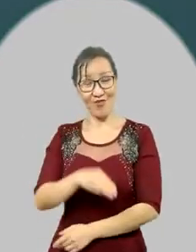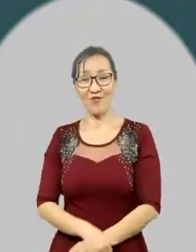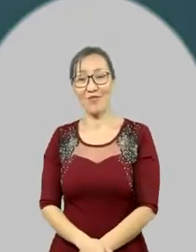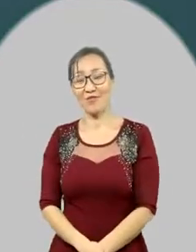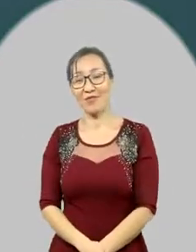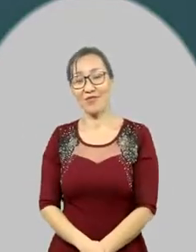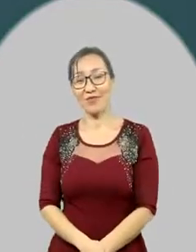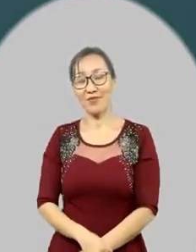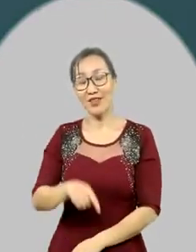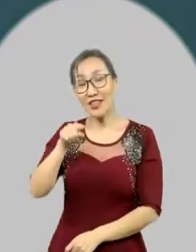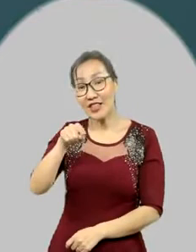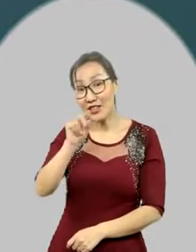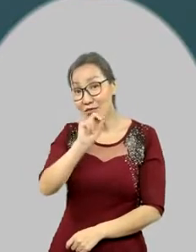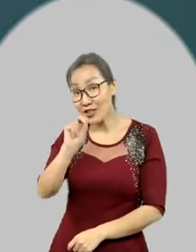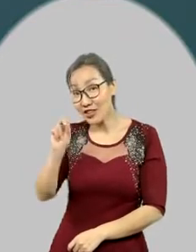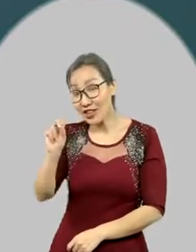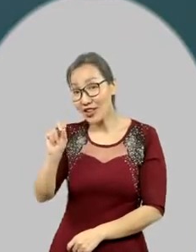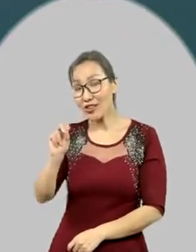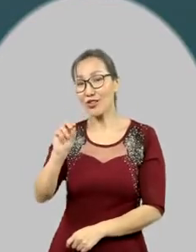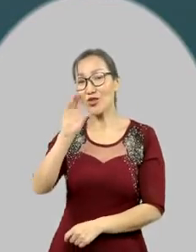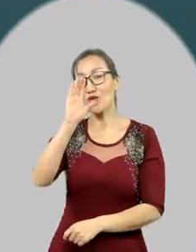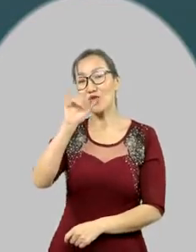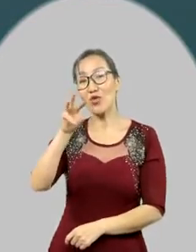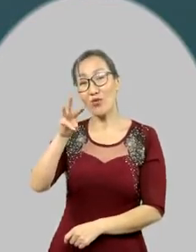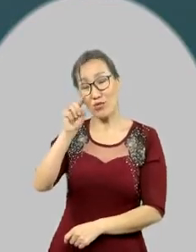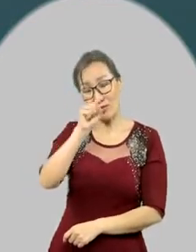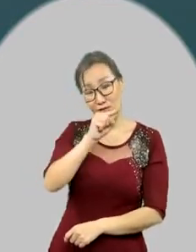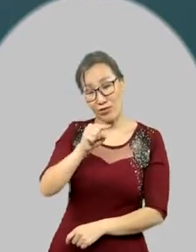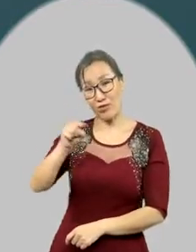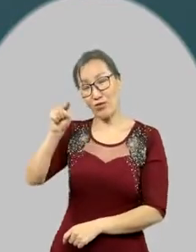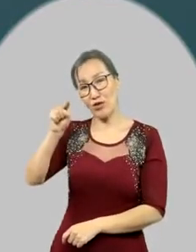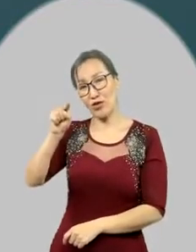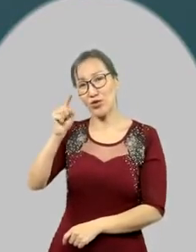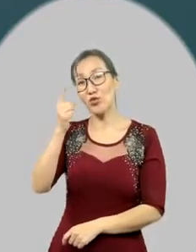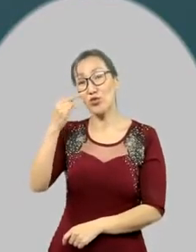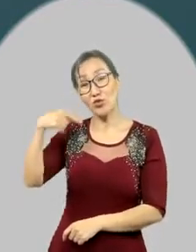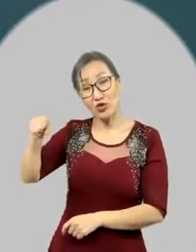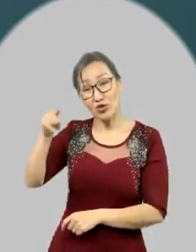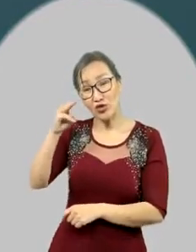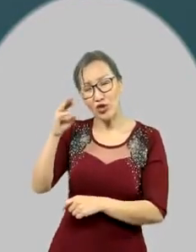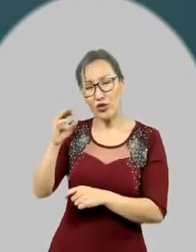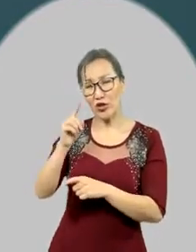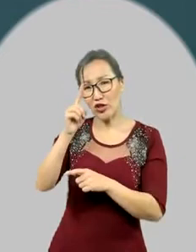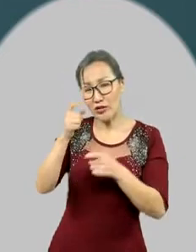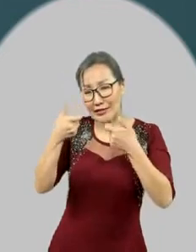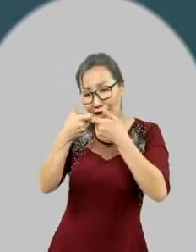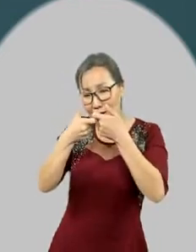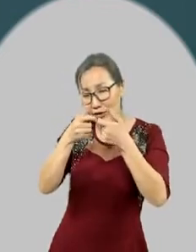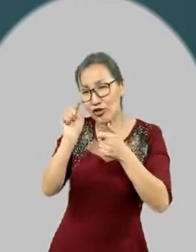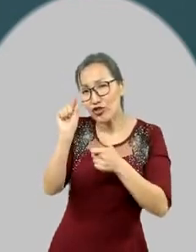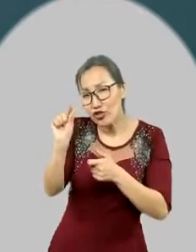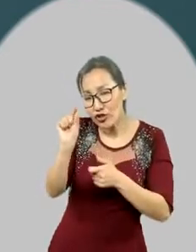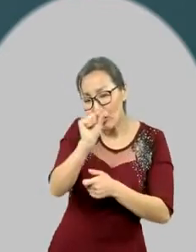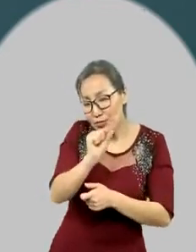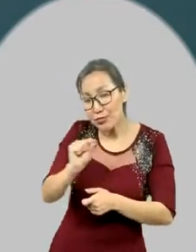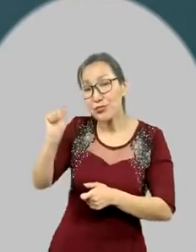За бүгдээрээ үүнийг бичихдээ сумыг, зүй тогтлыг тоог нэг мөрөнд багтааж